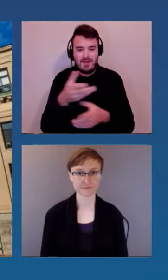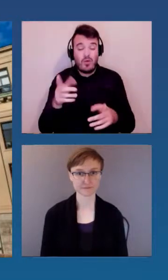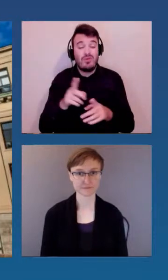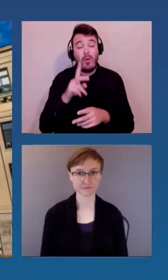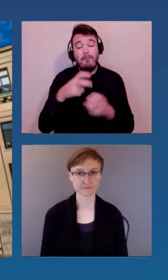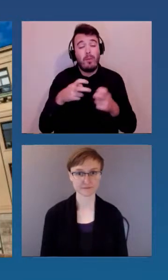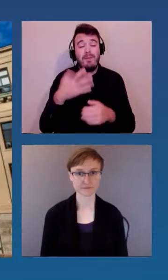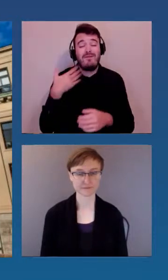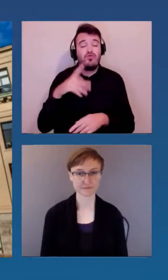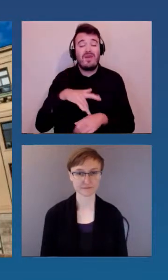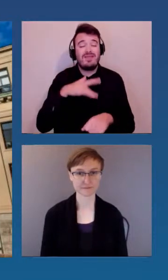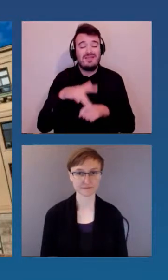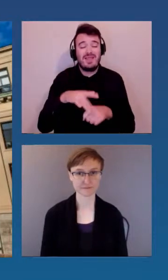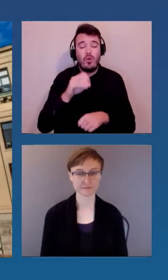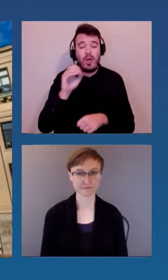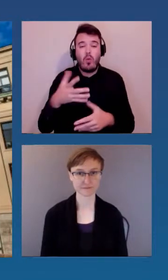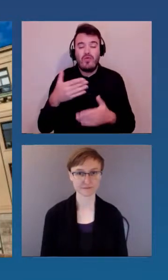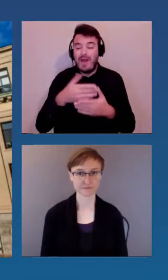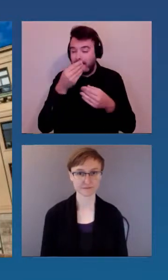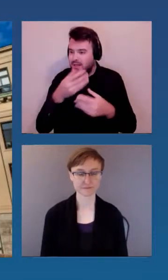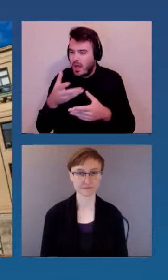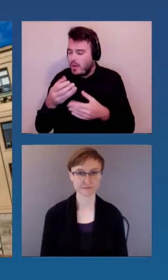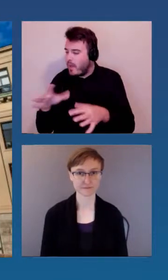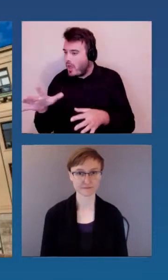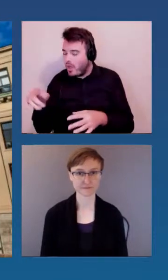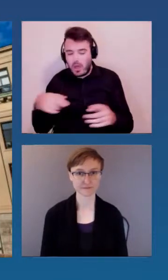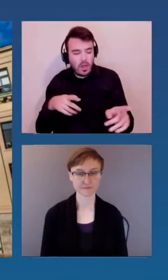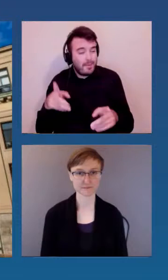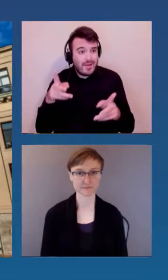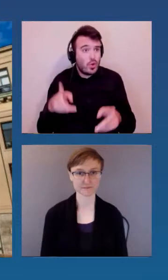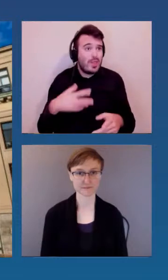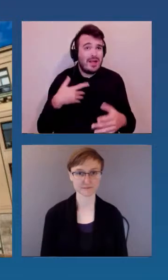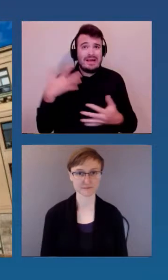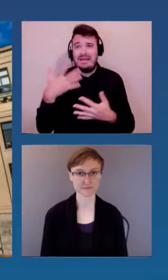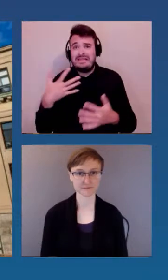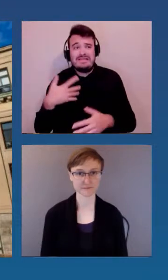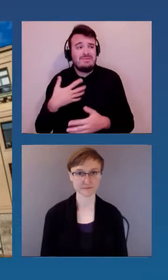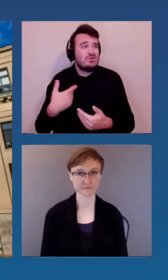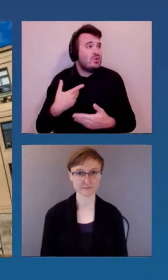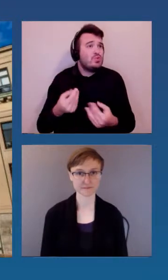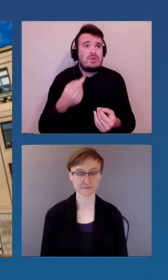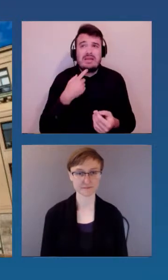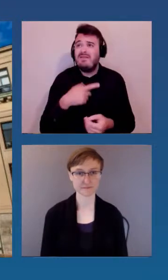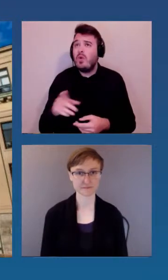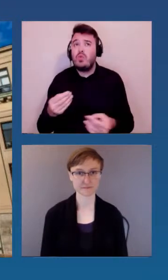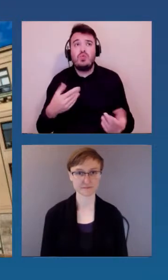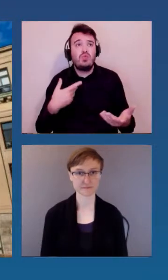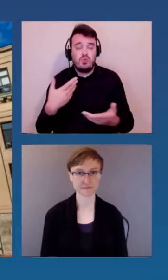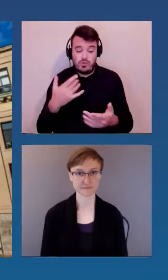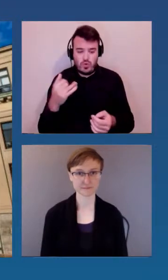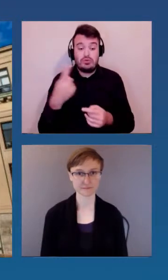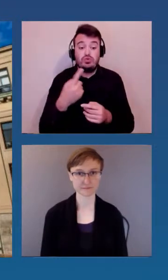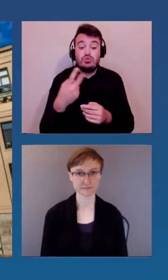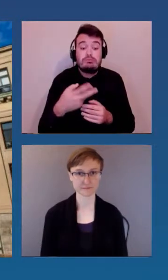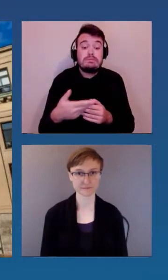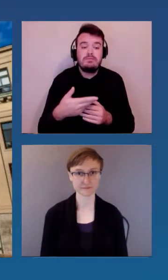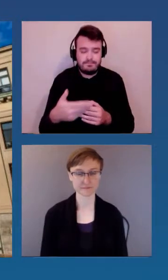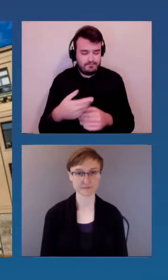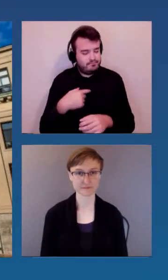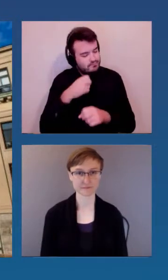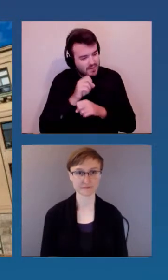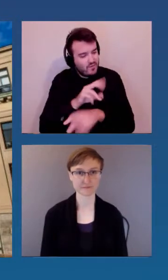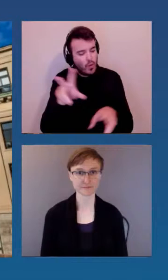la faculté de médecine, il y a beaucoup plus de présence. C'est une des facultés où il y a le plus de présence. C'est une des facultés où il y a le plus de pression aussi